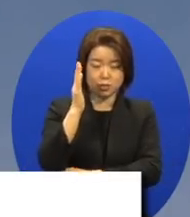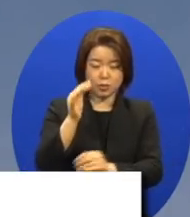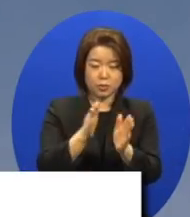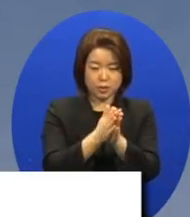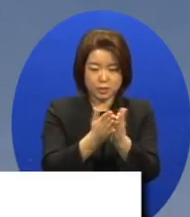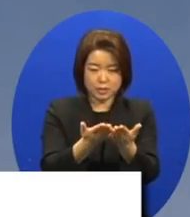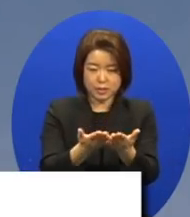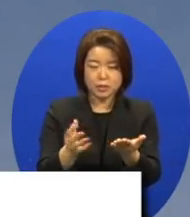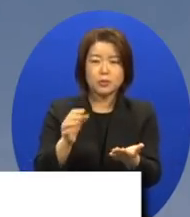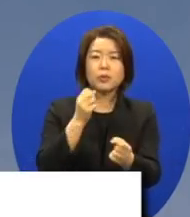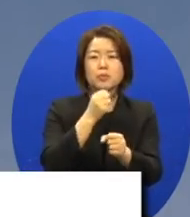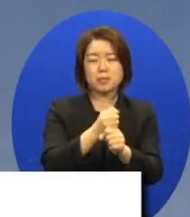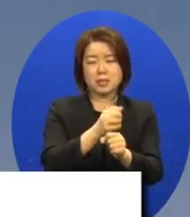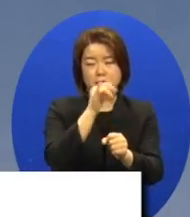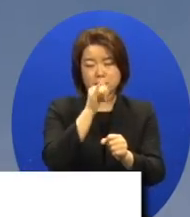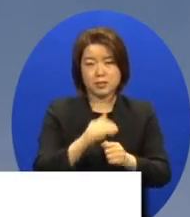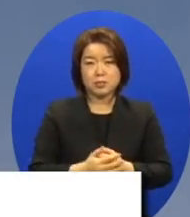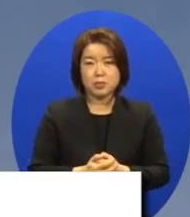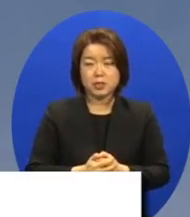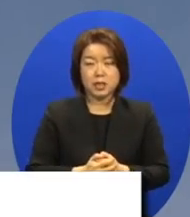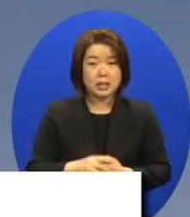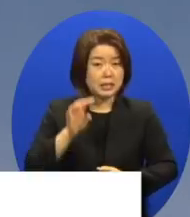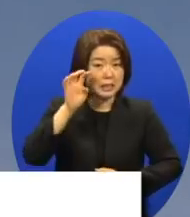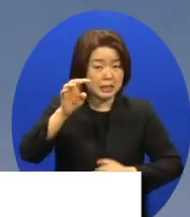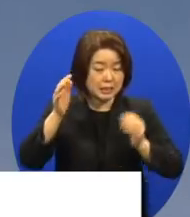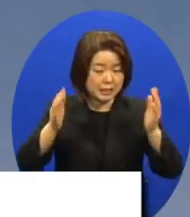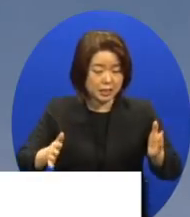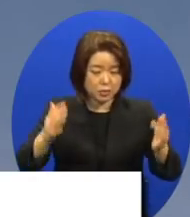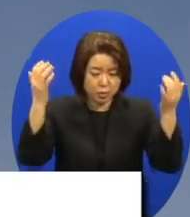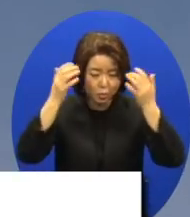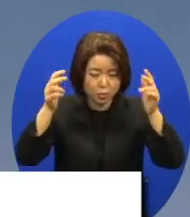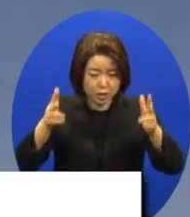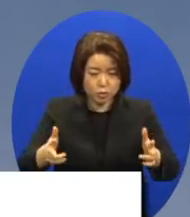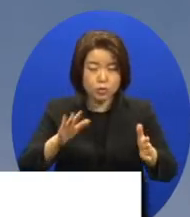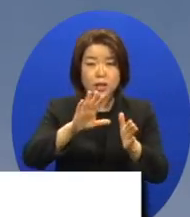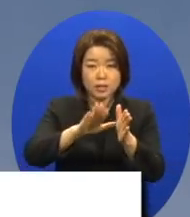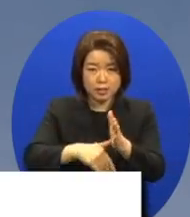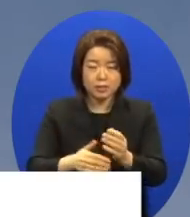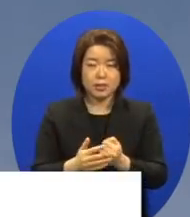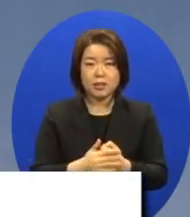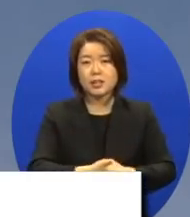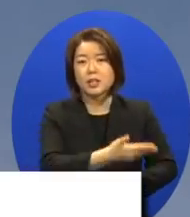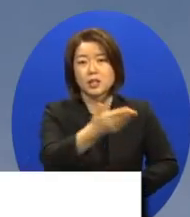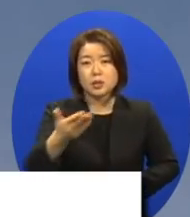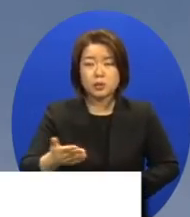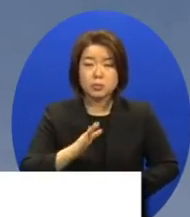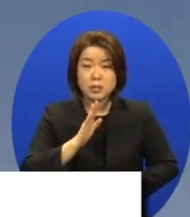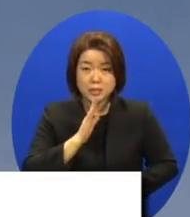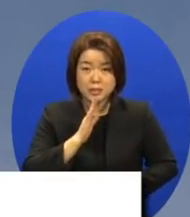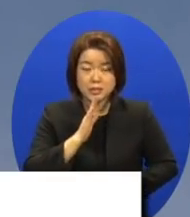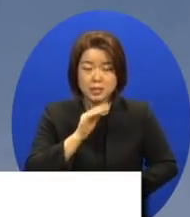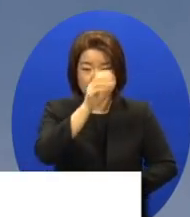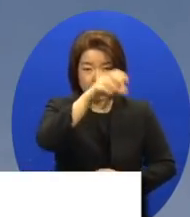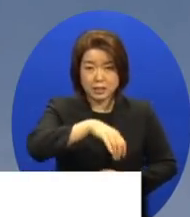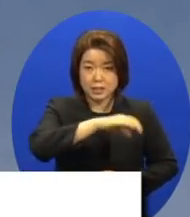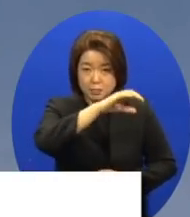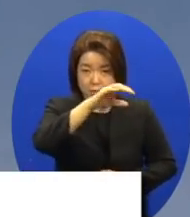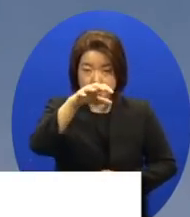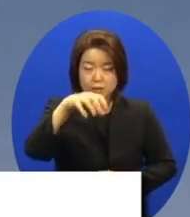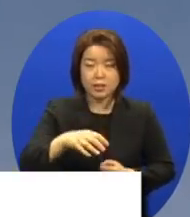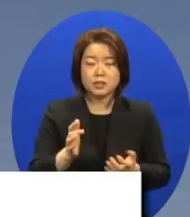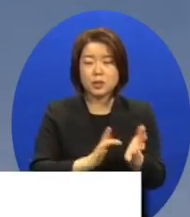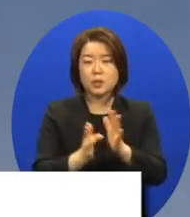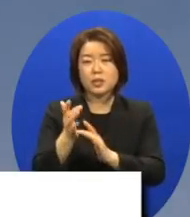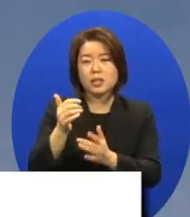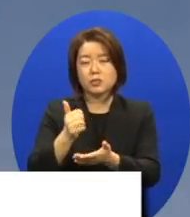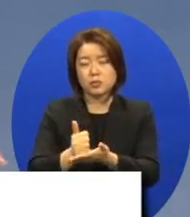엮었습니다 이 사순절 고난주간 을 지나면서 여러분의 진짜 십자가에서 예수님을